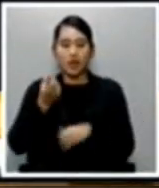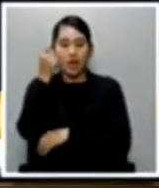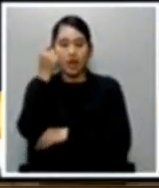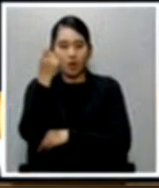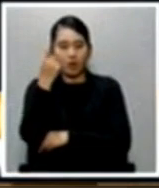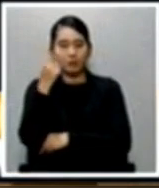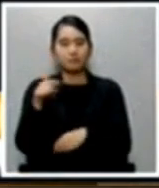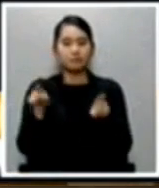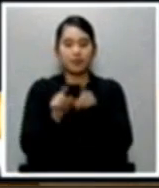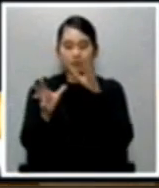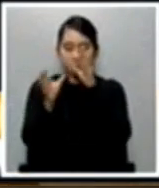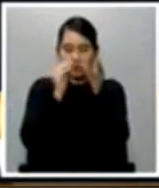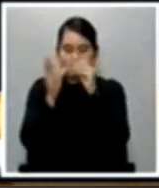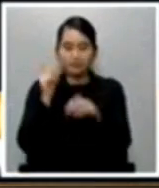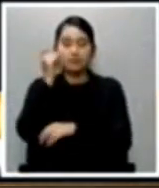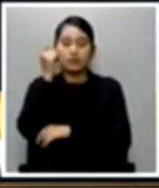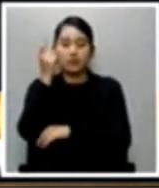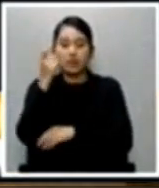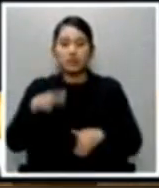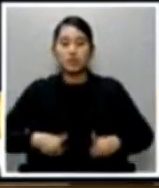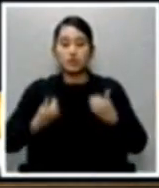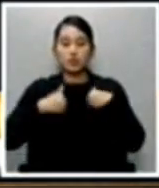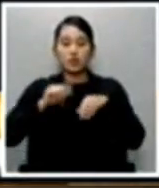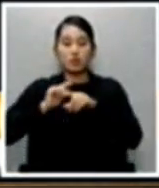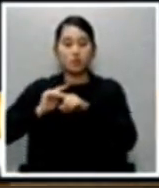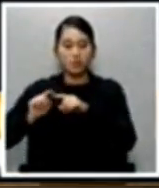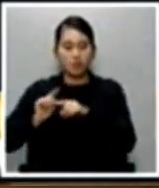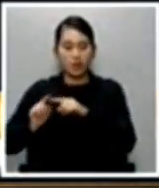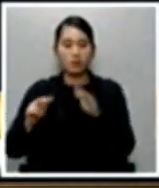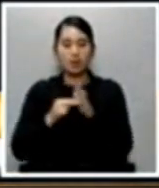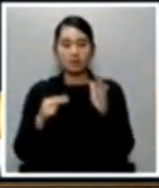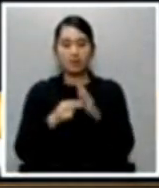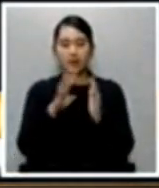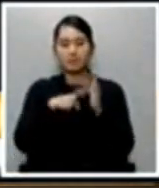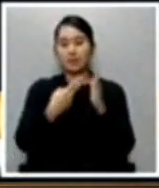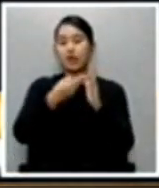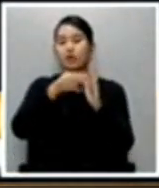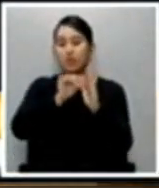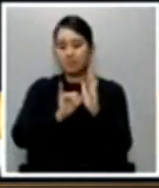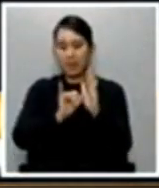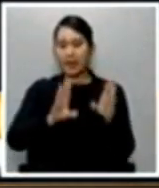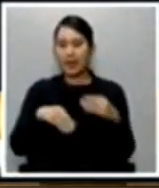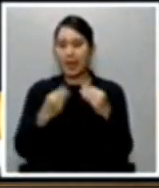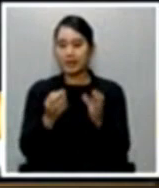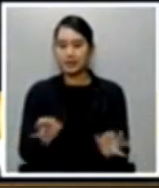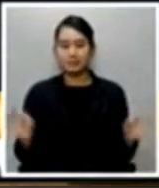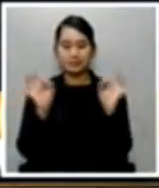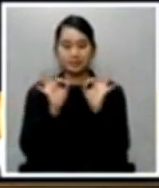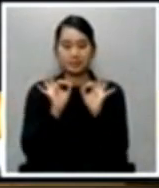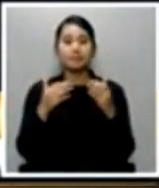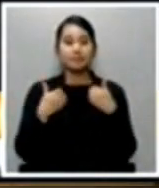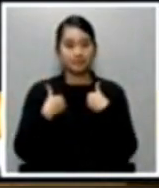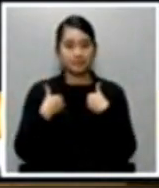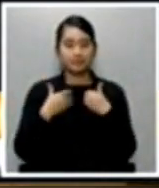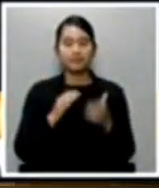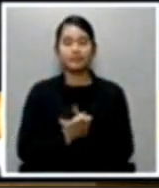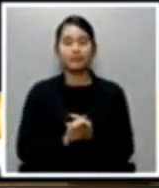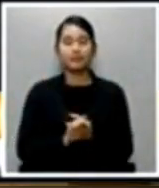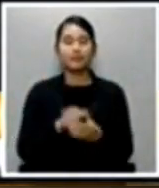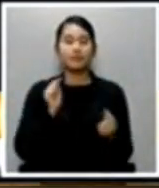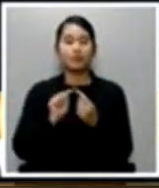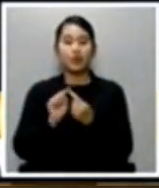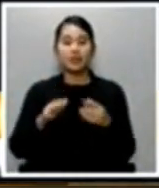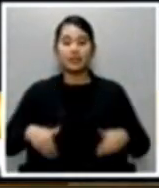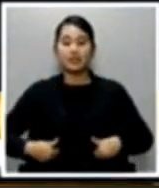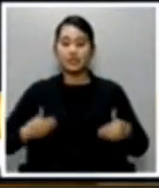จโลกที่กว้างขึ้นนั้นจริงๆแล้วเป็นนโยบายที่ทางกระทรวงอวให้ความสำคัญอย่างมากนะครับโดยเฉพาะอย่างยิ่งการที่จ